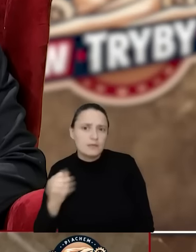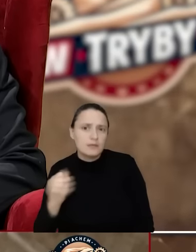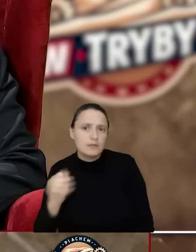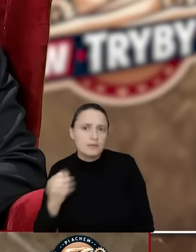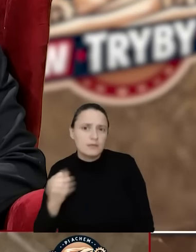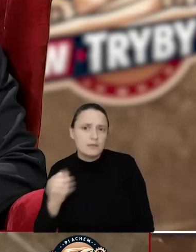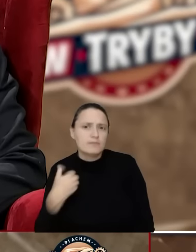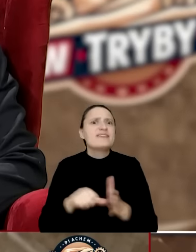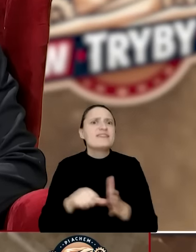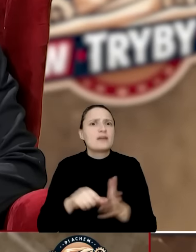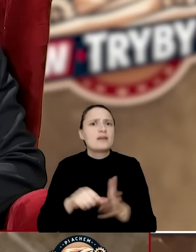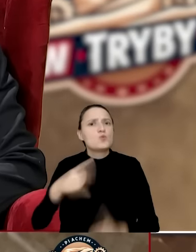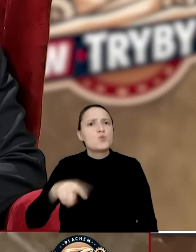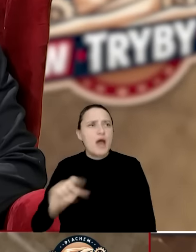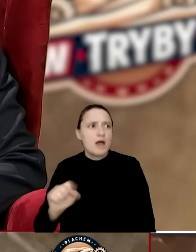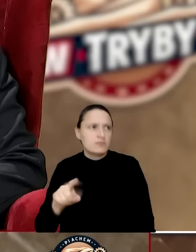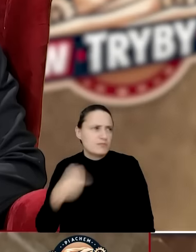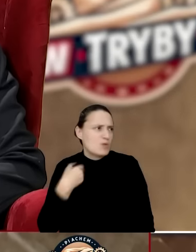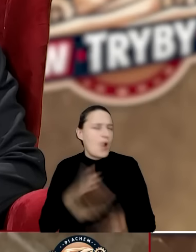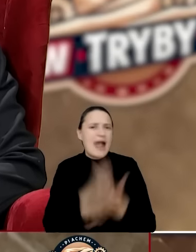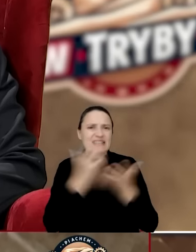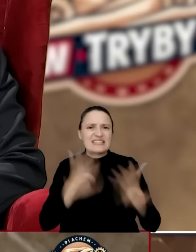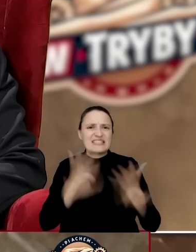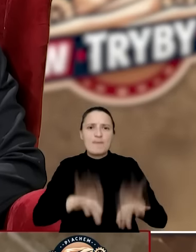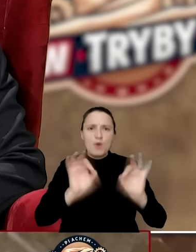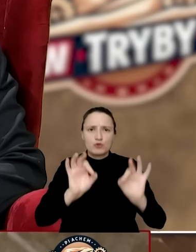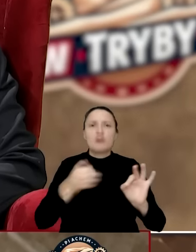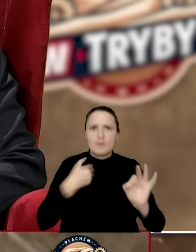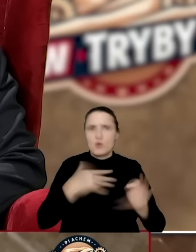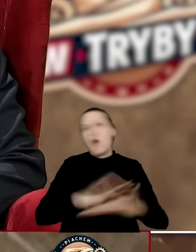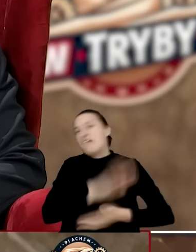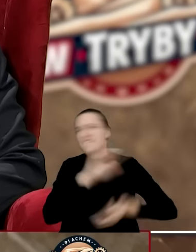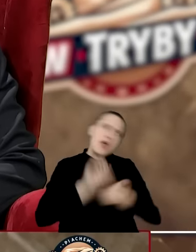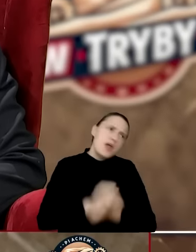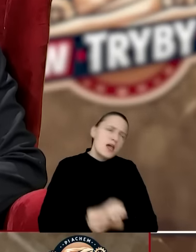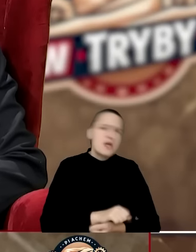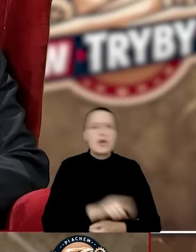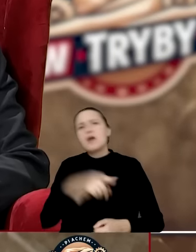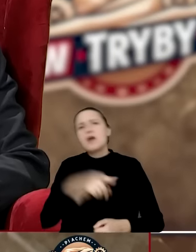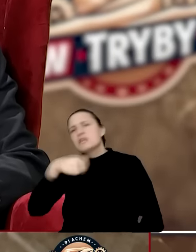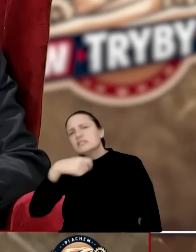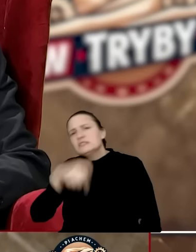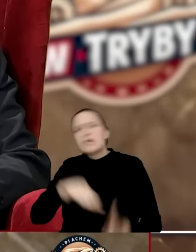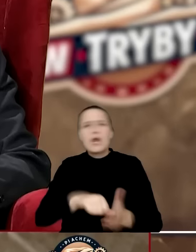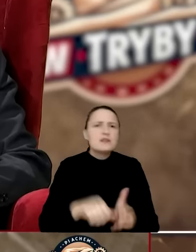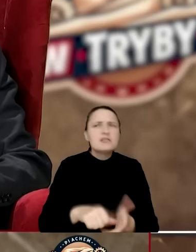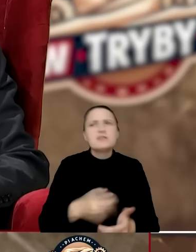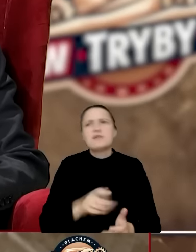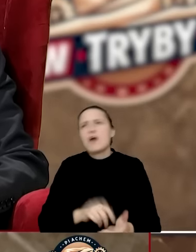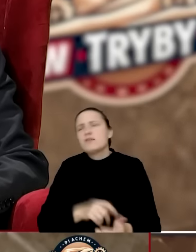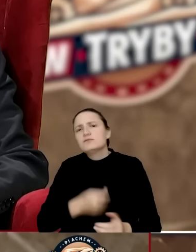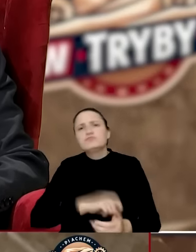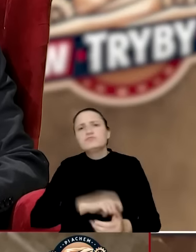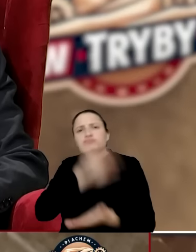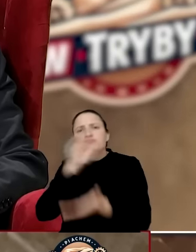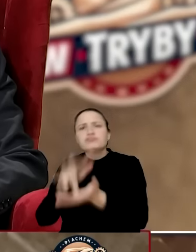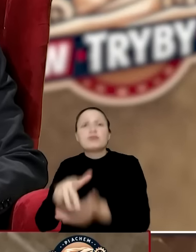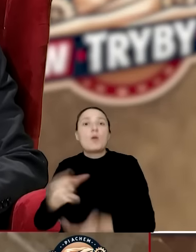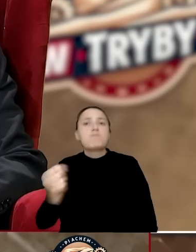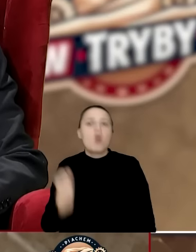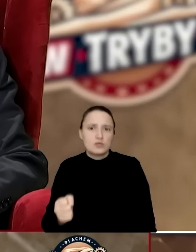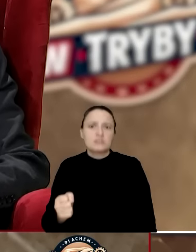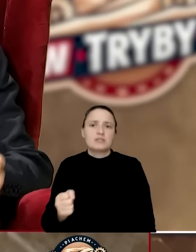wtedy wyborcza wysmażyła taką aferę, że to pan prezydent gdzieś tam jeździł, no i jako posłowi przysługiwał mu